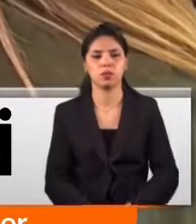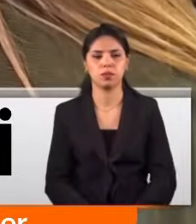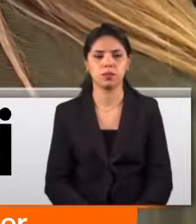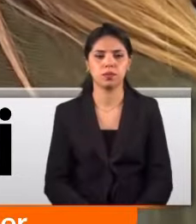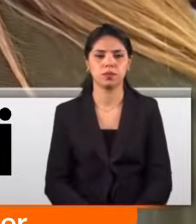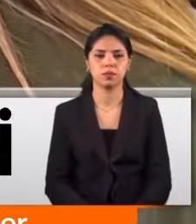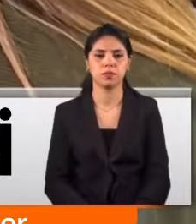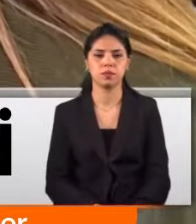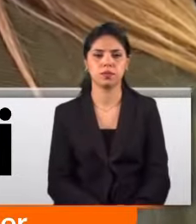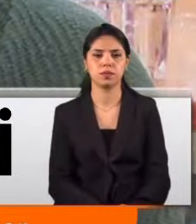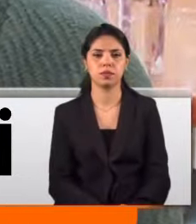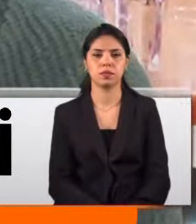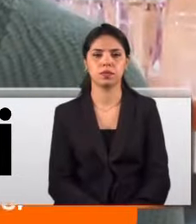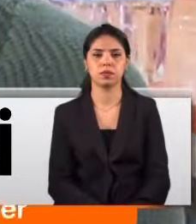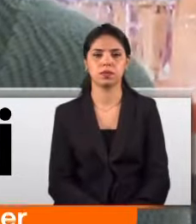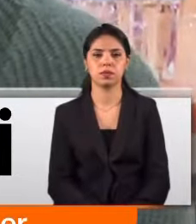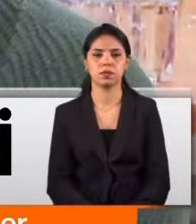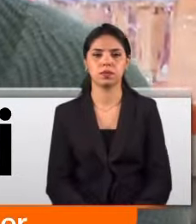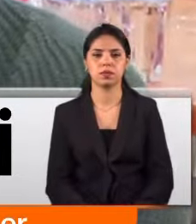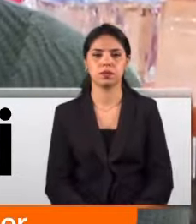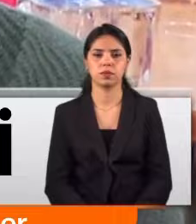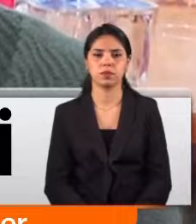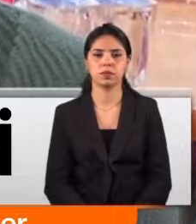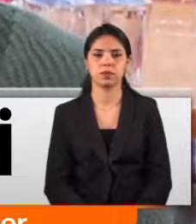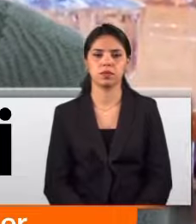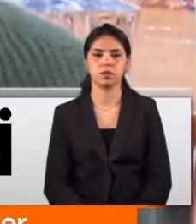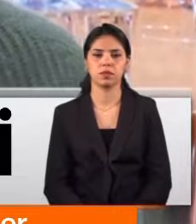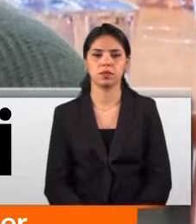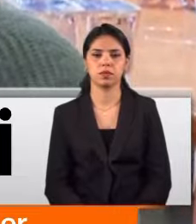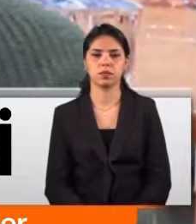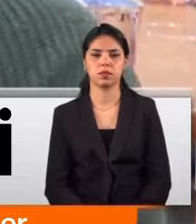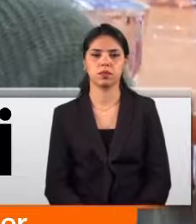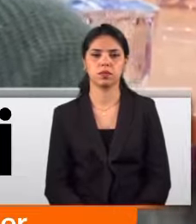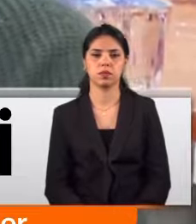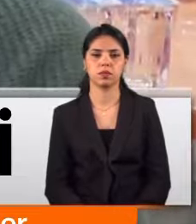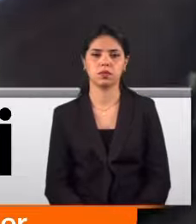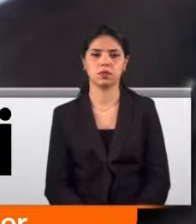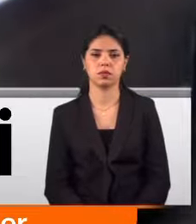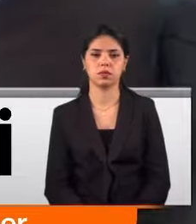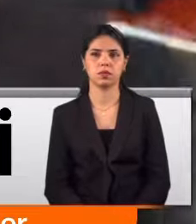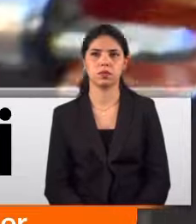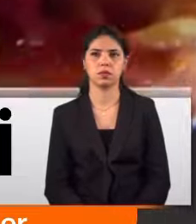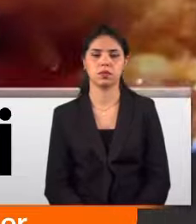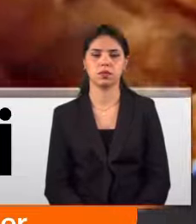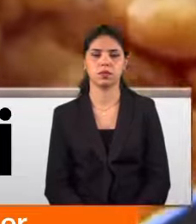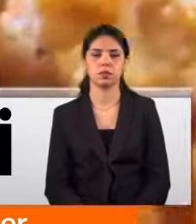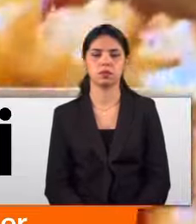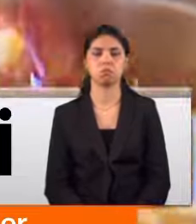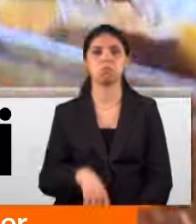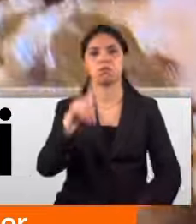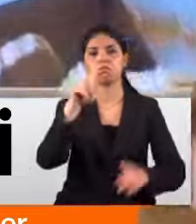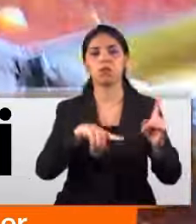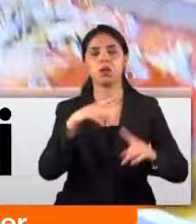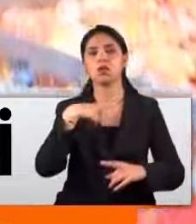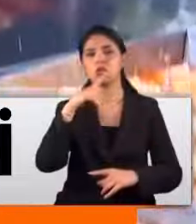katılacağım. Aynı. Ekmek arası yiyeceğiz. Bir kahve içtiğiniz zaman 200-300 liranın altına maalesef çıkamıyorsunuz. Kime mikrofonunuzu atsak aynı